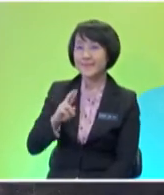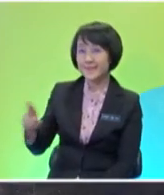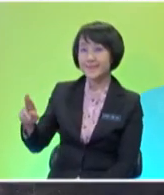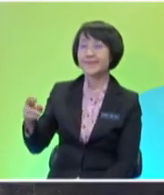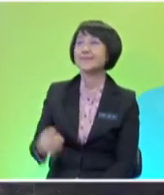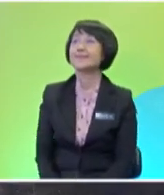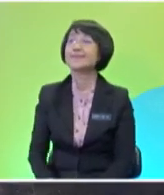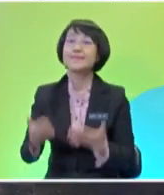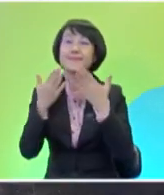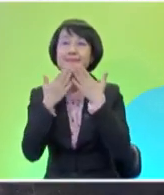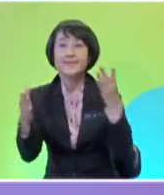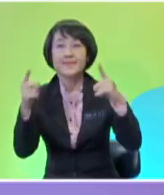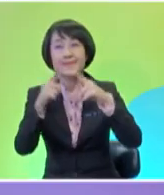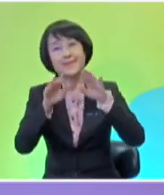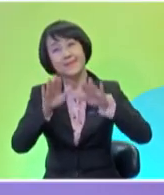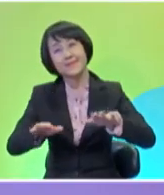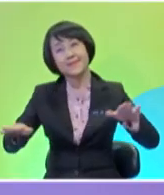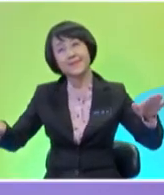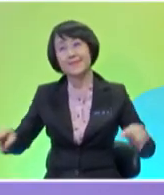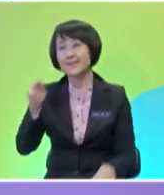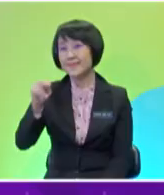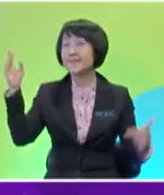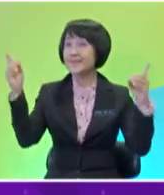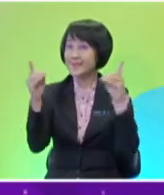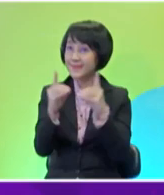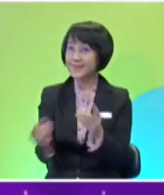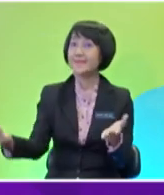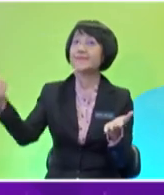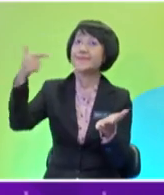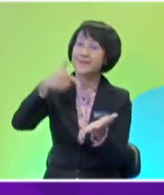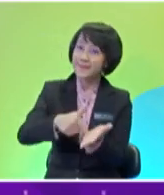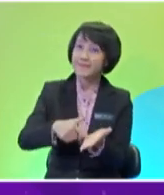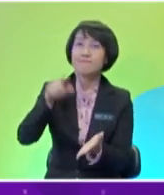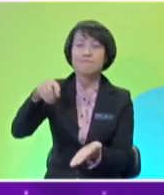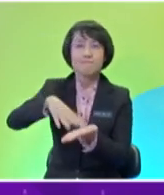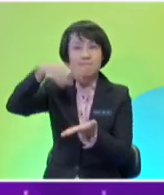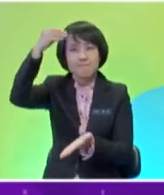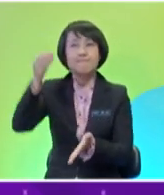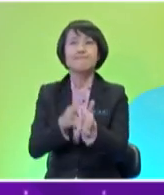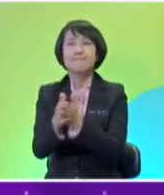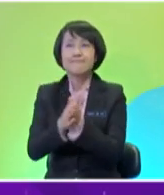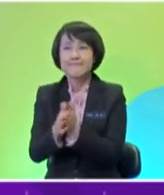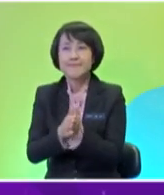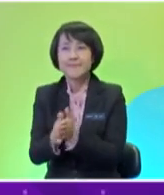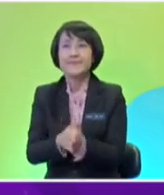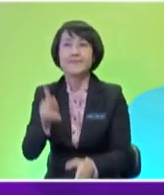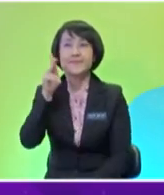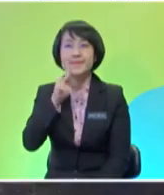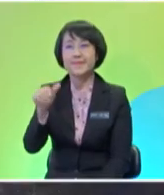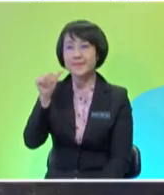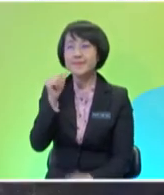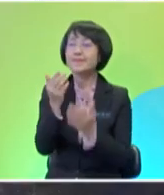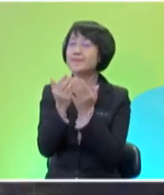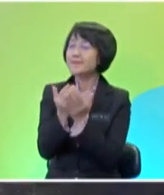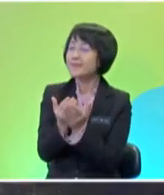terima kasih kepada adik-adik nanti kita jumpa lagi adik-adik karena belajar rajin-rajin toh dan Kak Zura doakan semoga